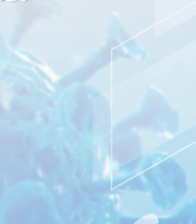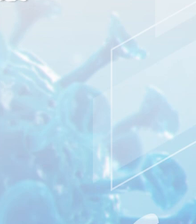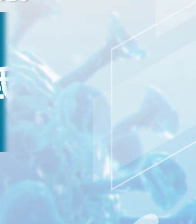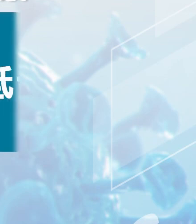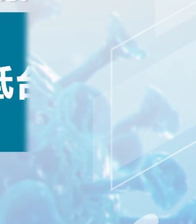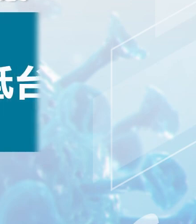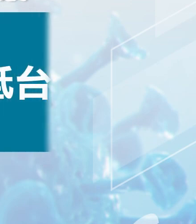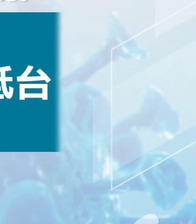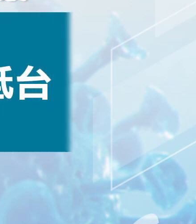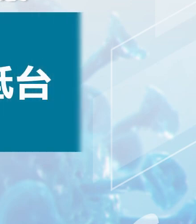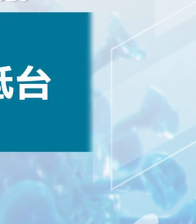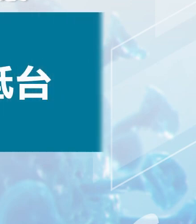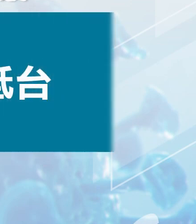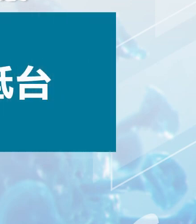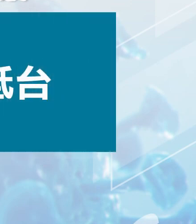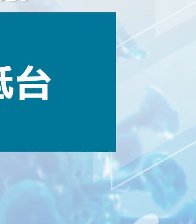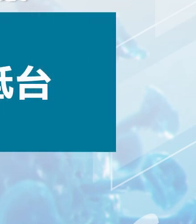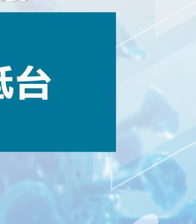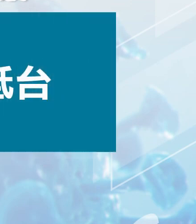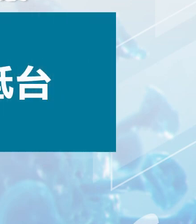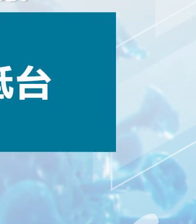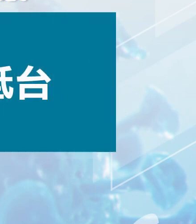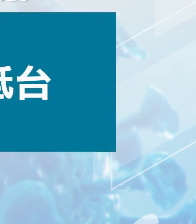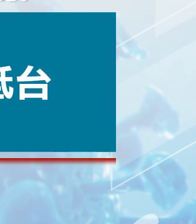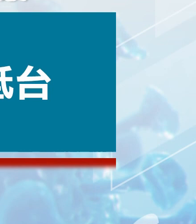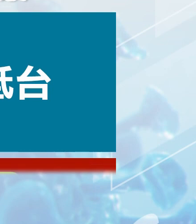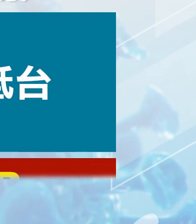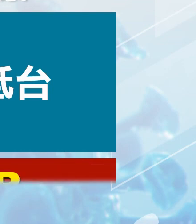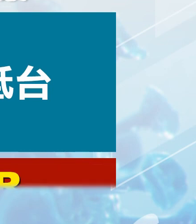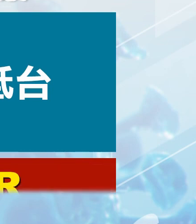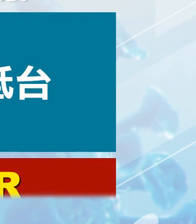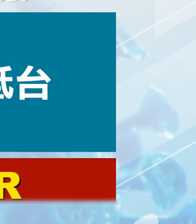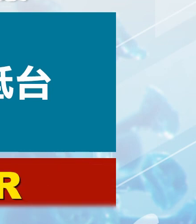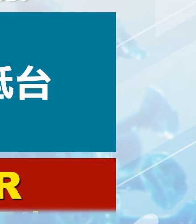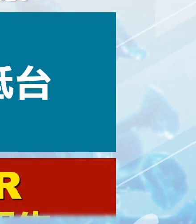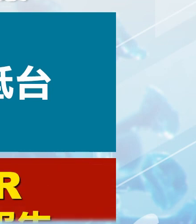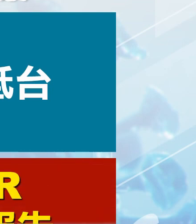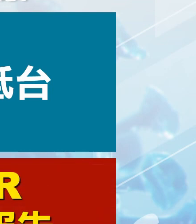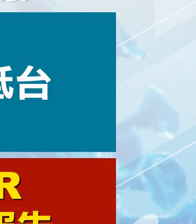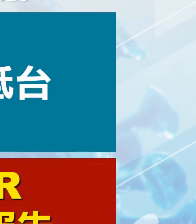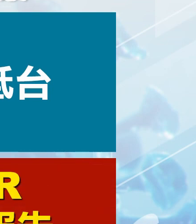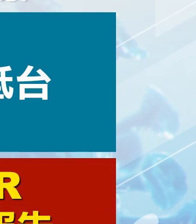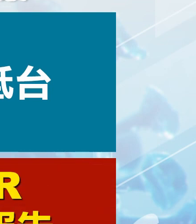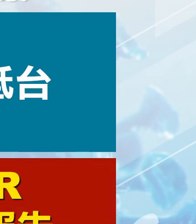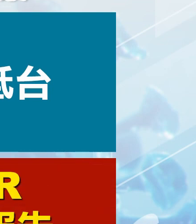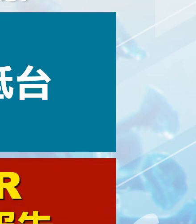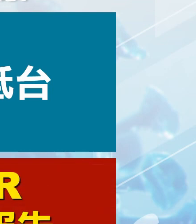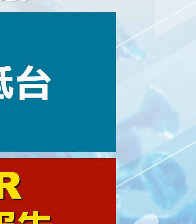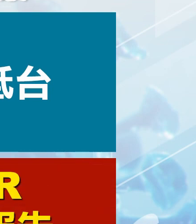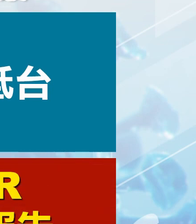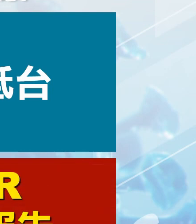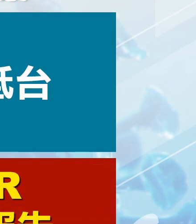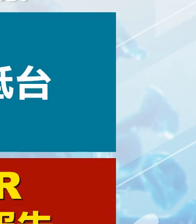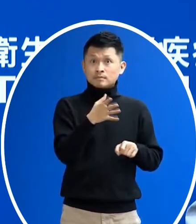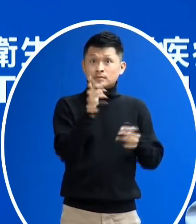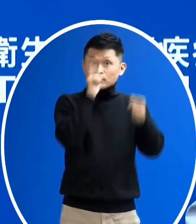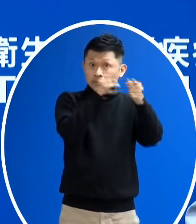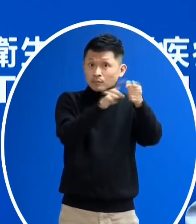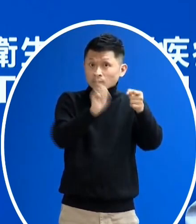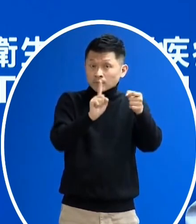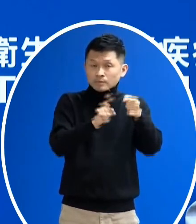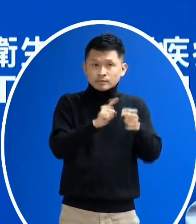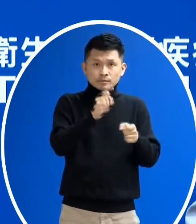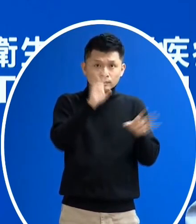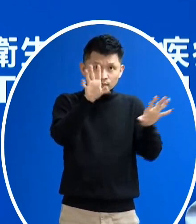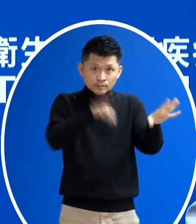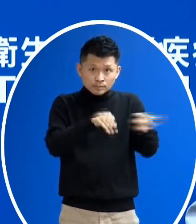持有启程地搭机前48小时内 PCR 检验报告或24小时内抗原快筛检验报告。 我们经过调